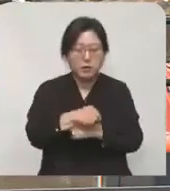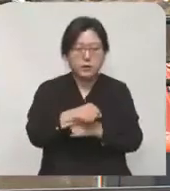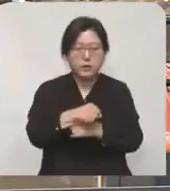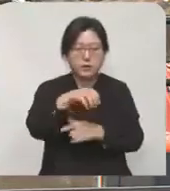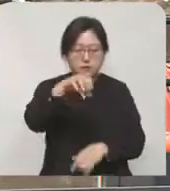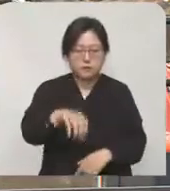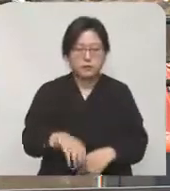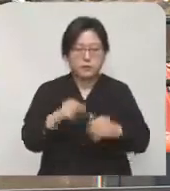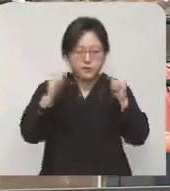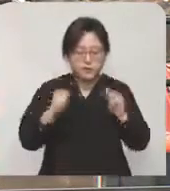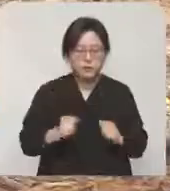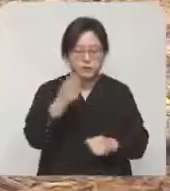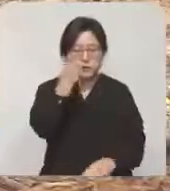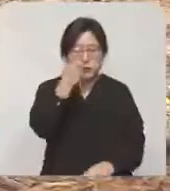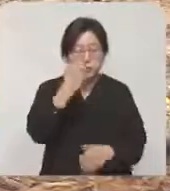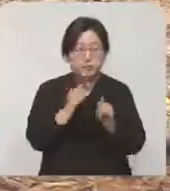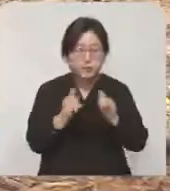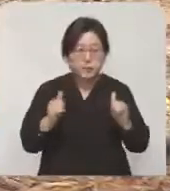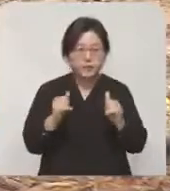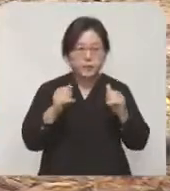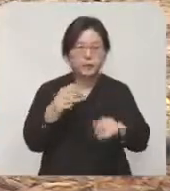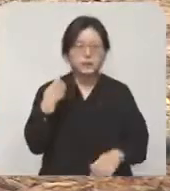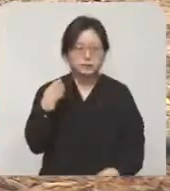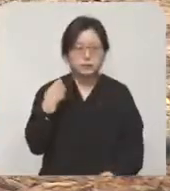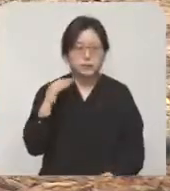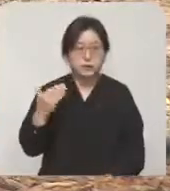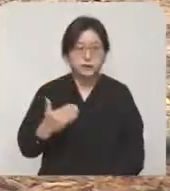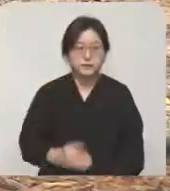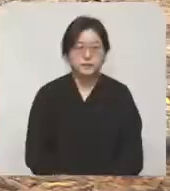은 상 조카 합류가 의무화 되었습니다